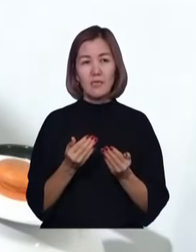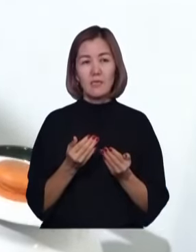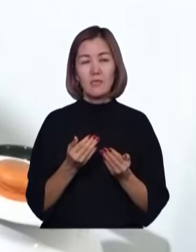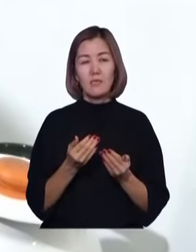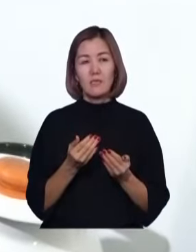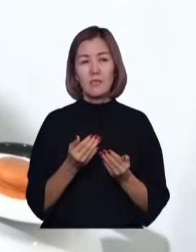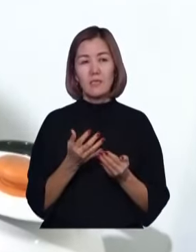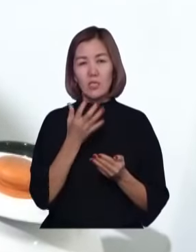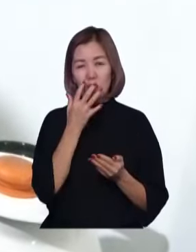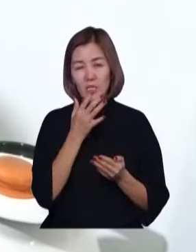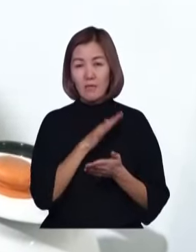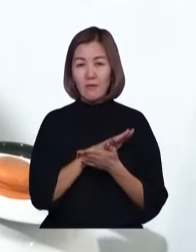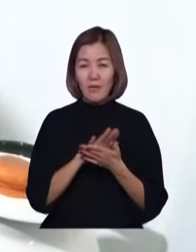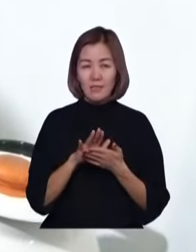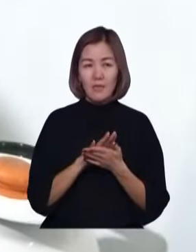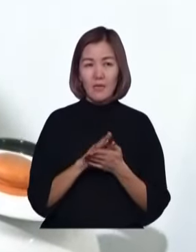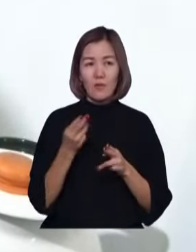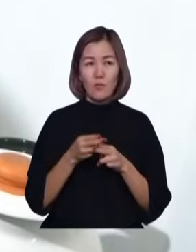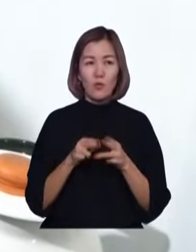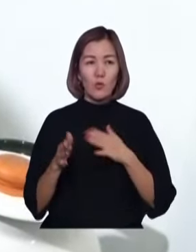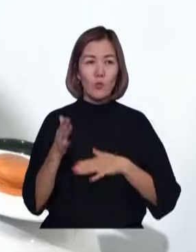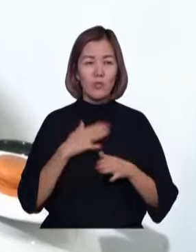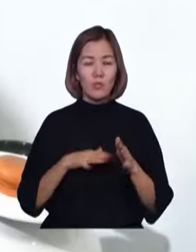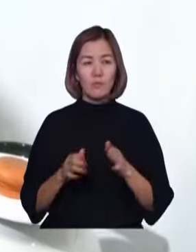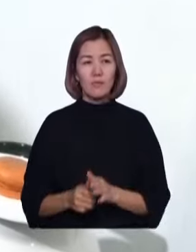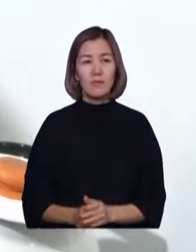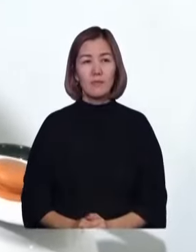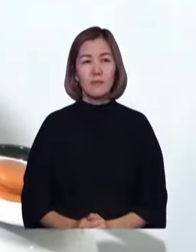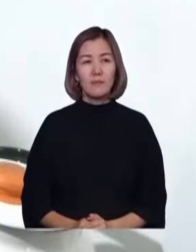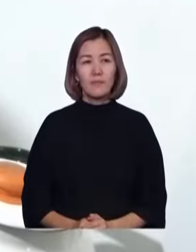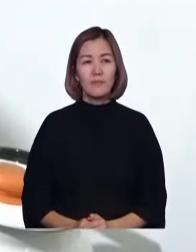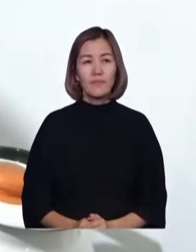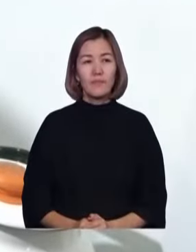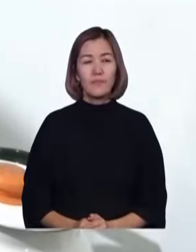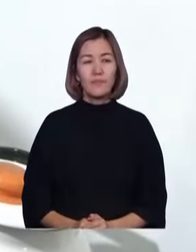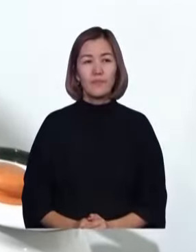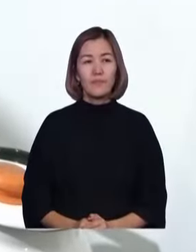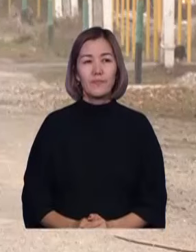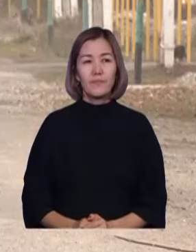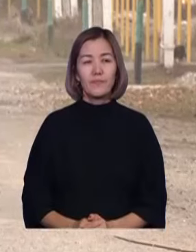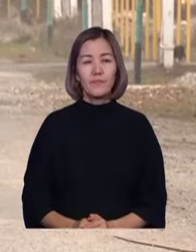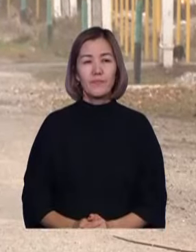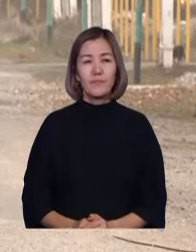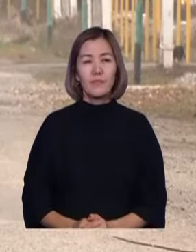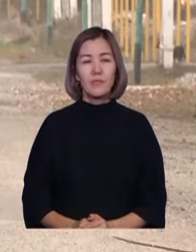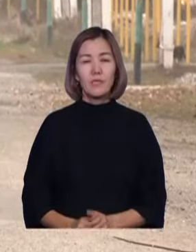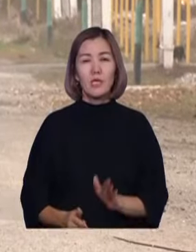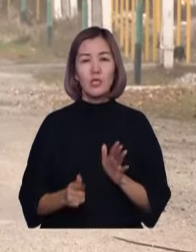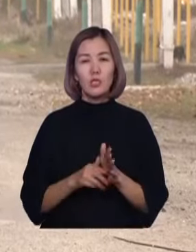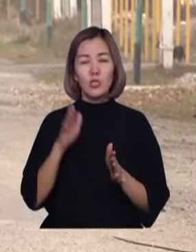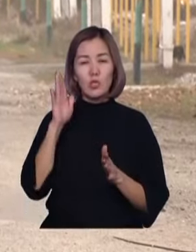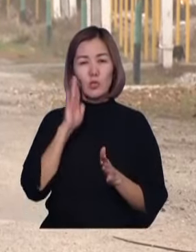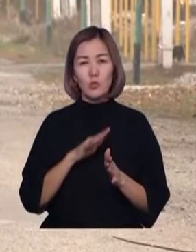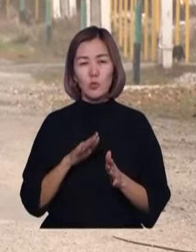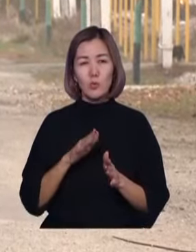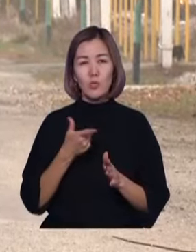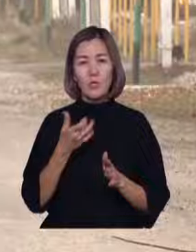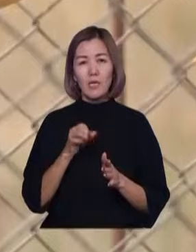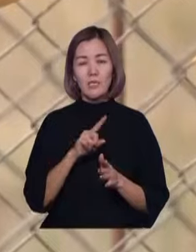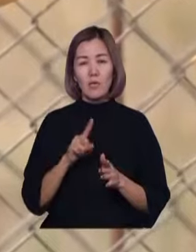көреміз. Бәріне осындай қуаныш болсын. Бәрі Жетісудың бәрі қазір жағып. Жетісу аймақтағы газға